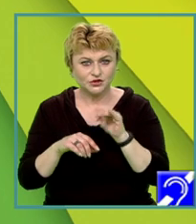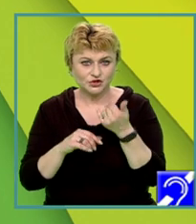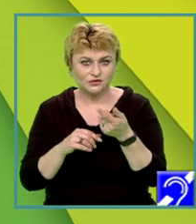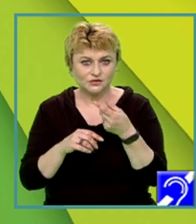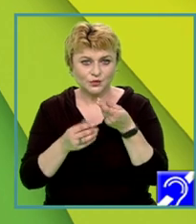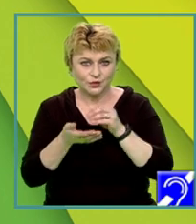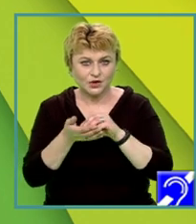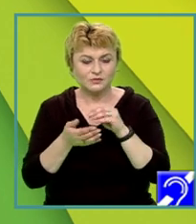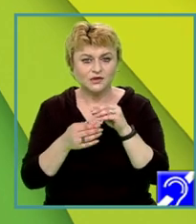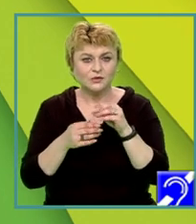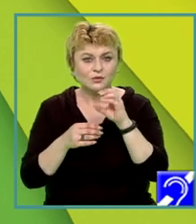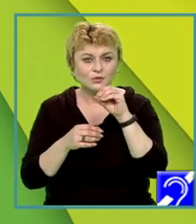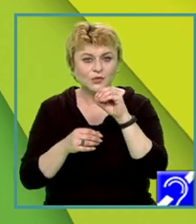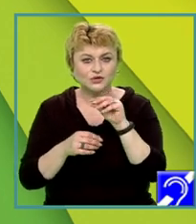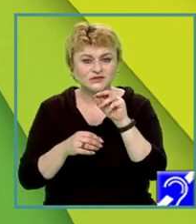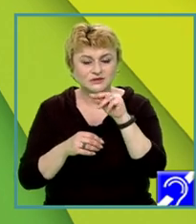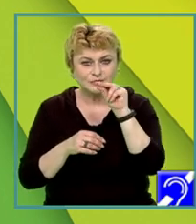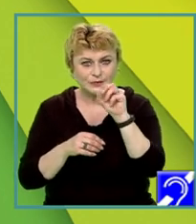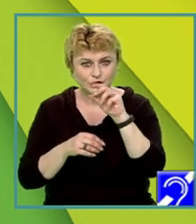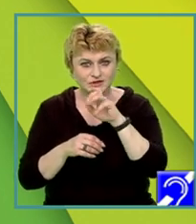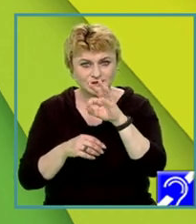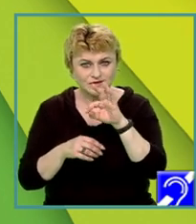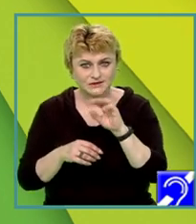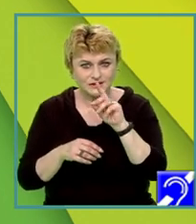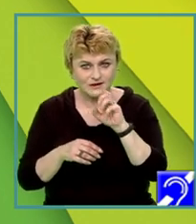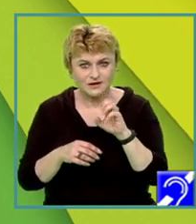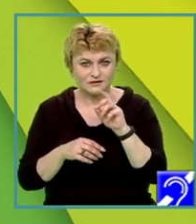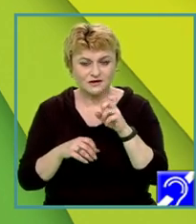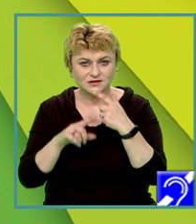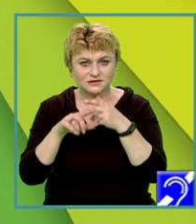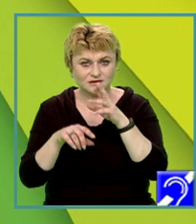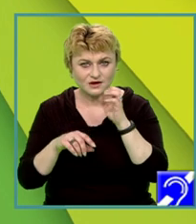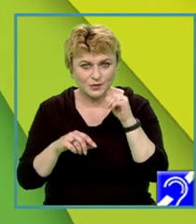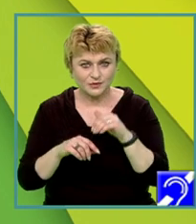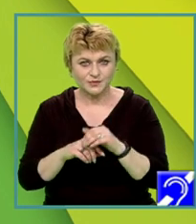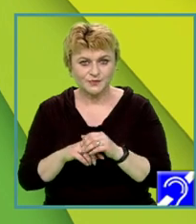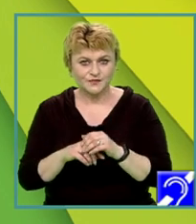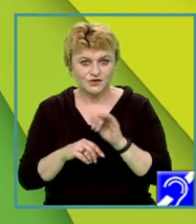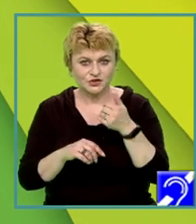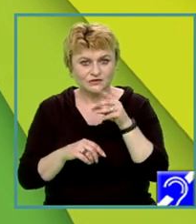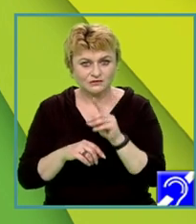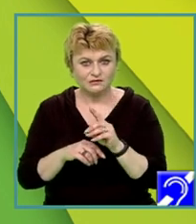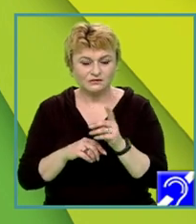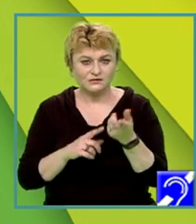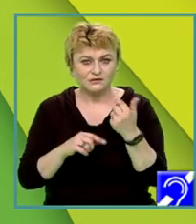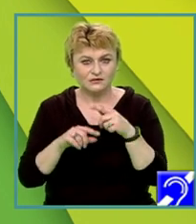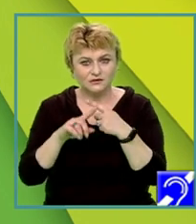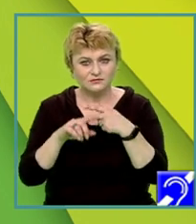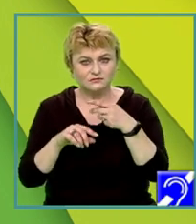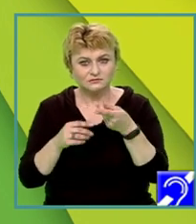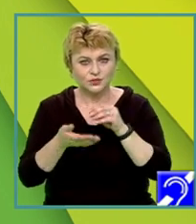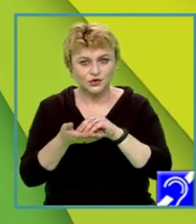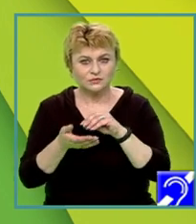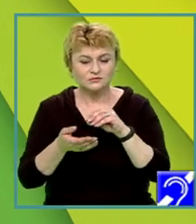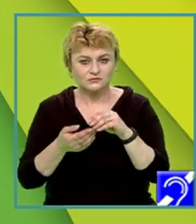poziție de extrem iar beul este în as așa încât doiul cu care este el înmulțit îl vom pune pe poziție de